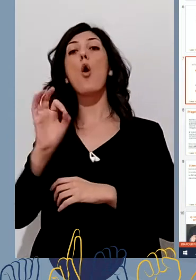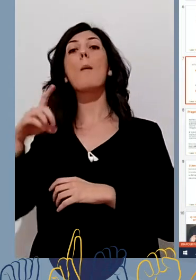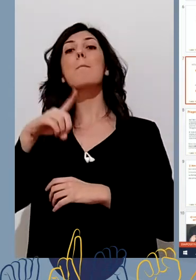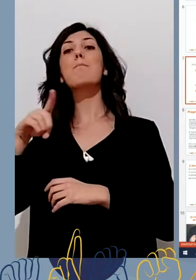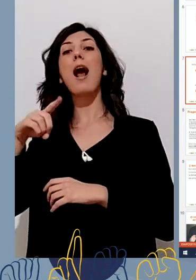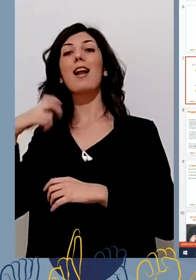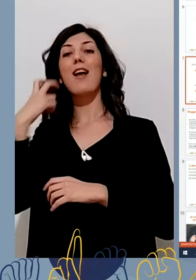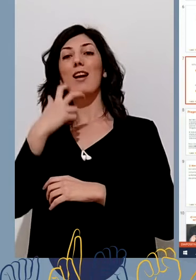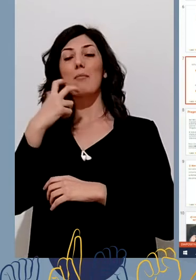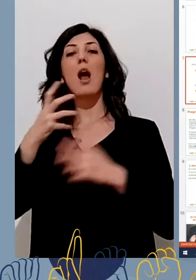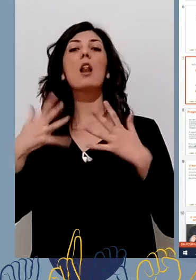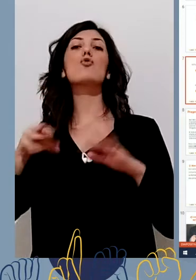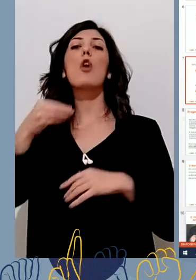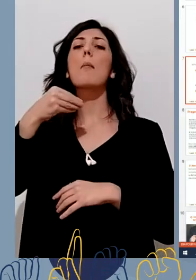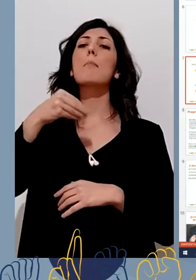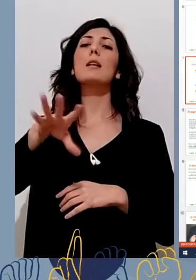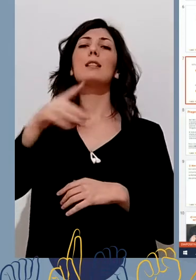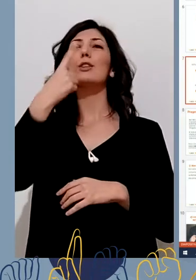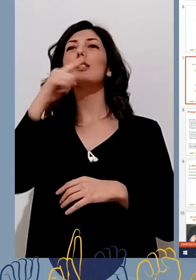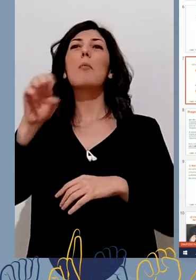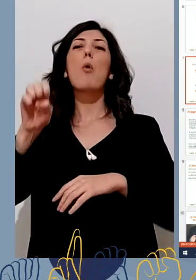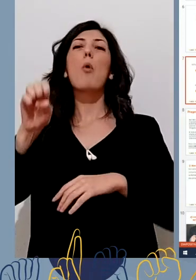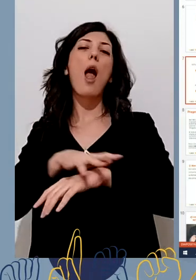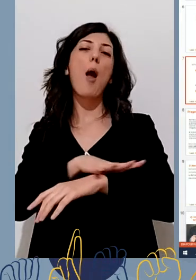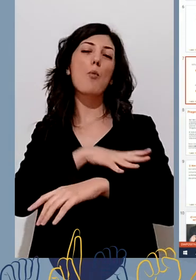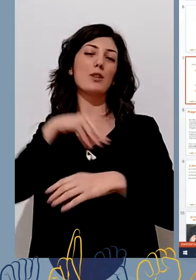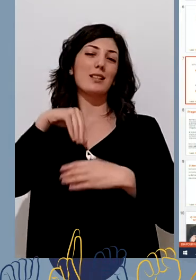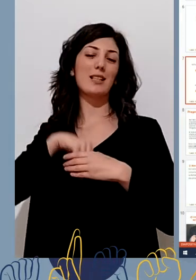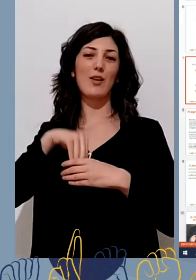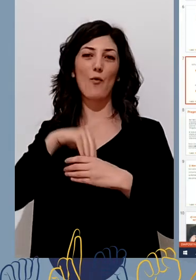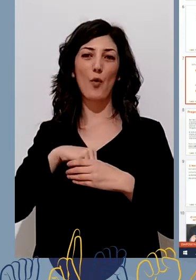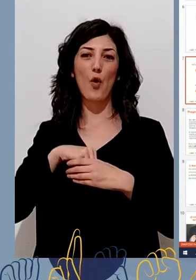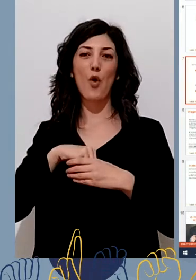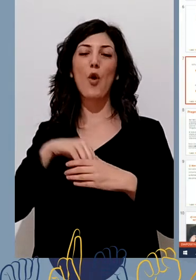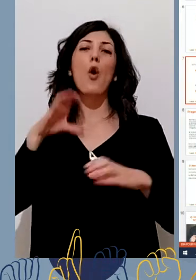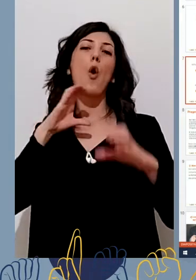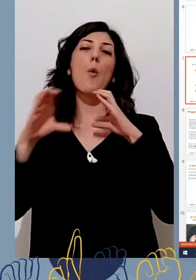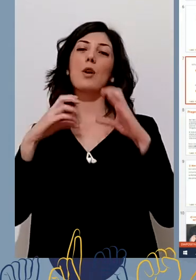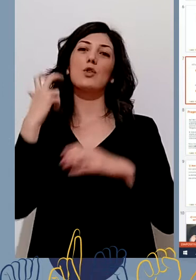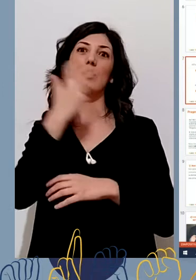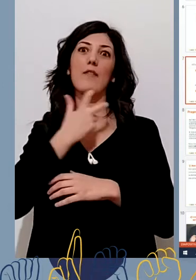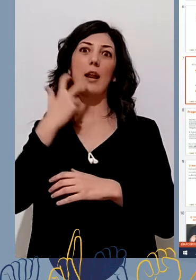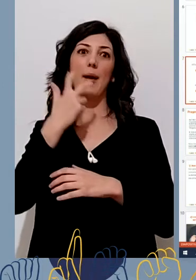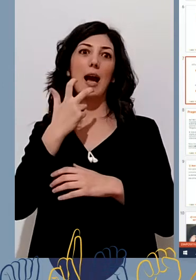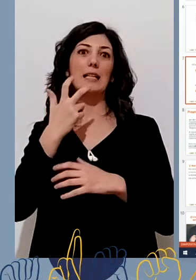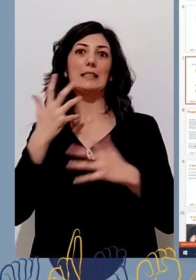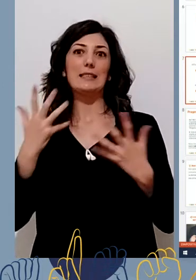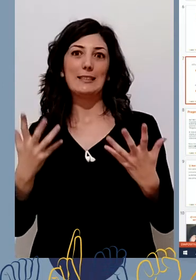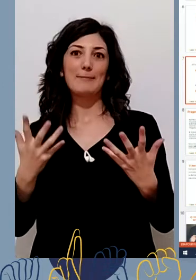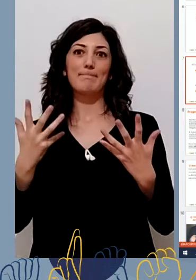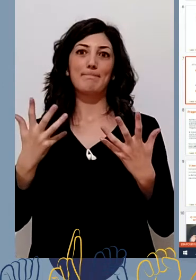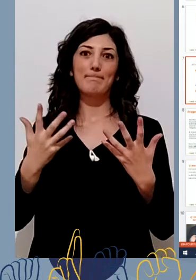tutti i messaggi di tipo emotivo, che con la comunicazione verbale difficilmente è possibile